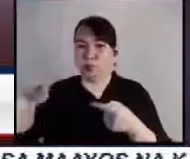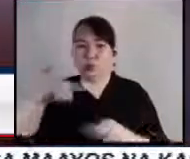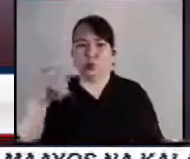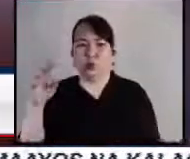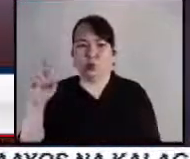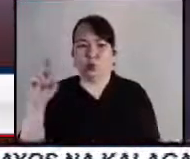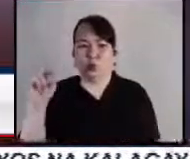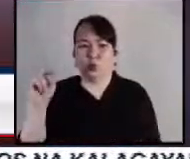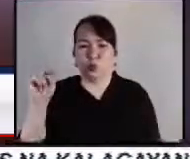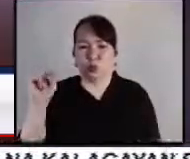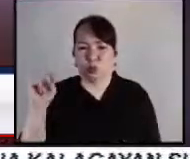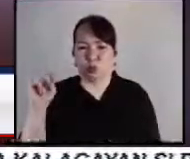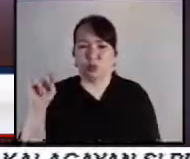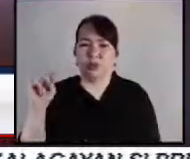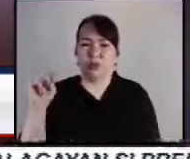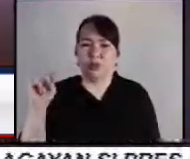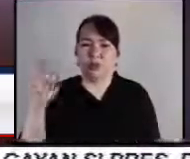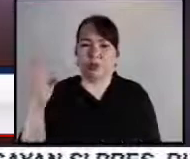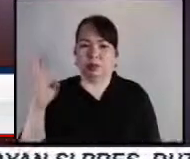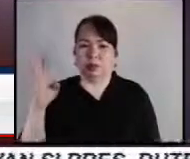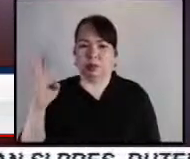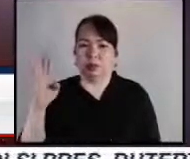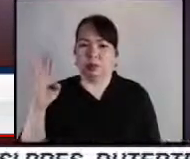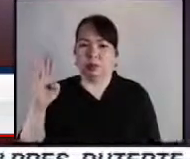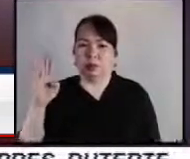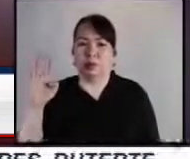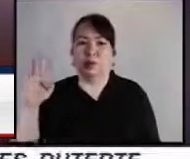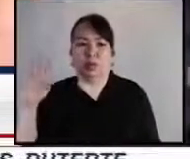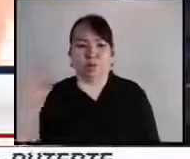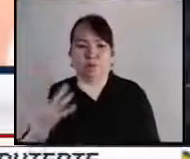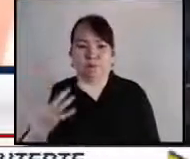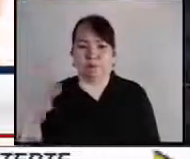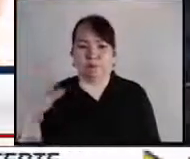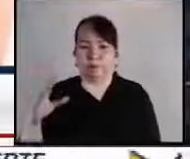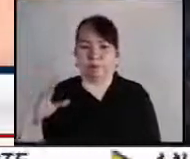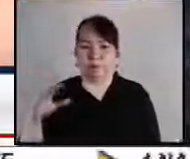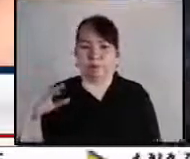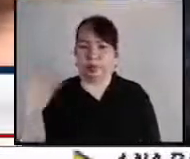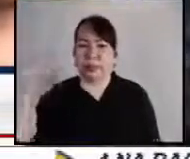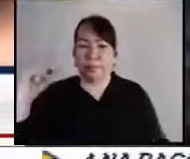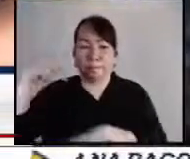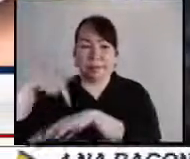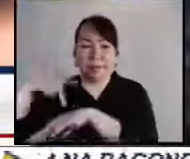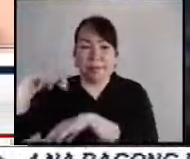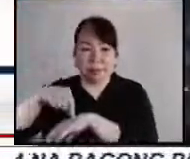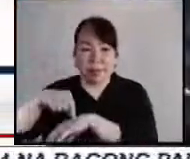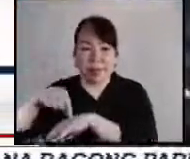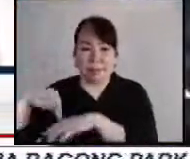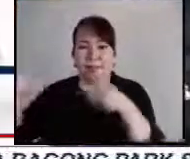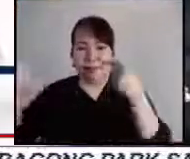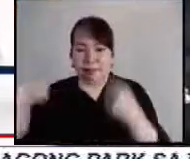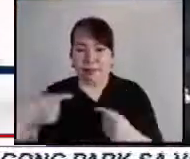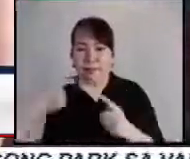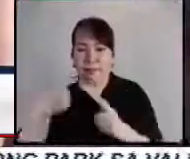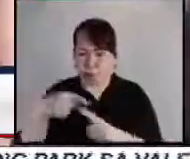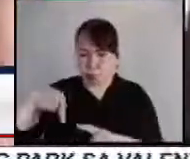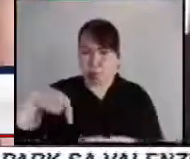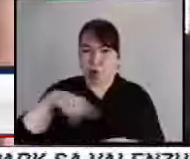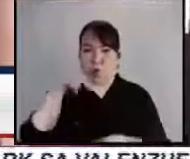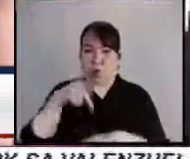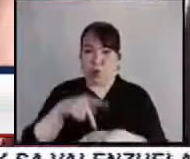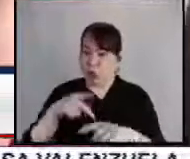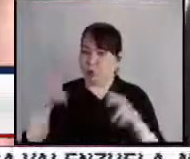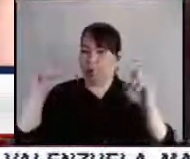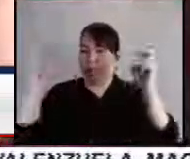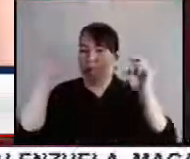sa 12 ng Marso sa Ilorde Sports Complex sa Paranaque City. Maliban sa Philippine title, paglalabanan din ang dalawa sa